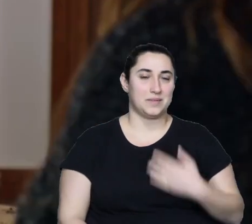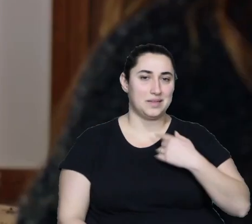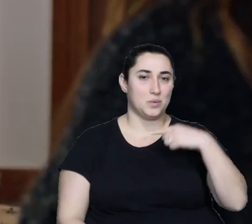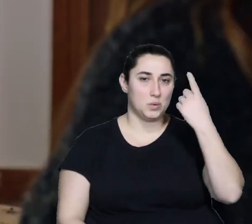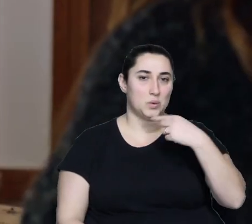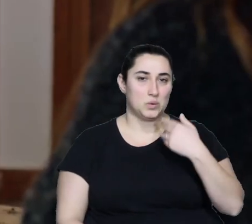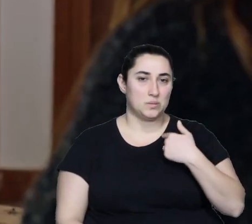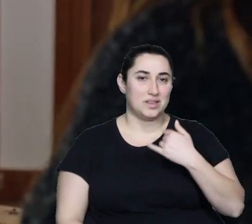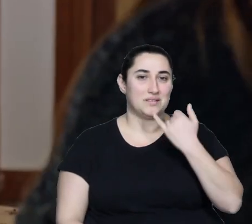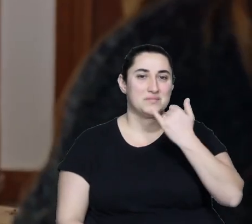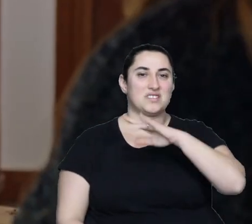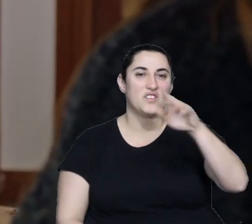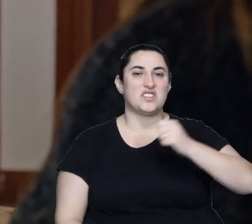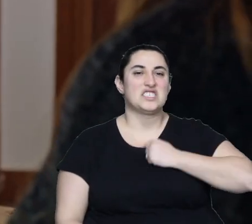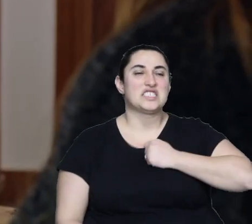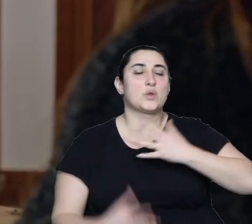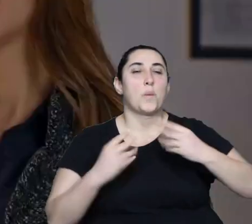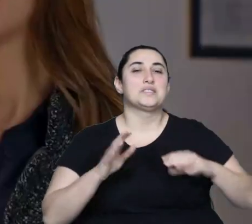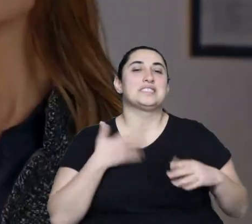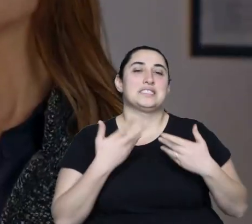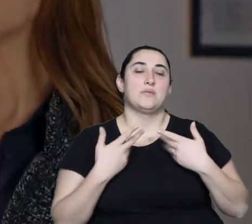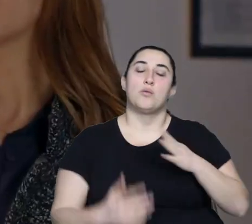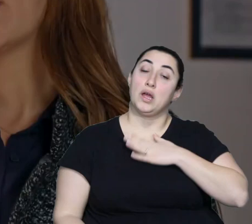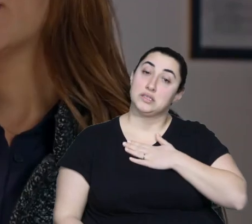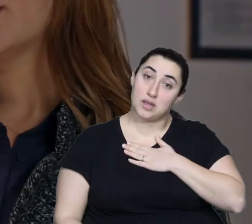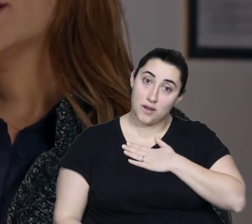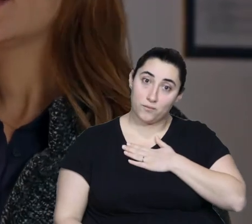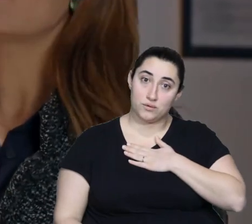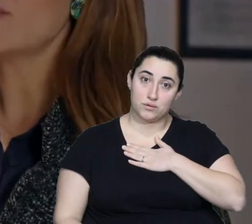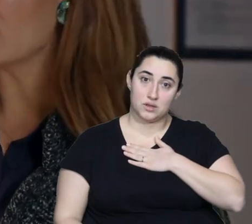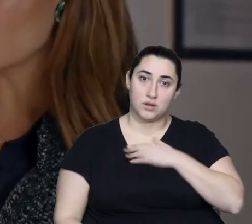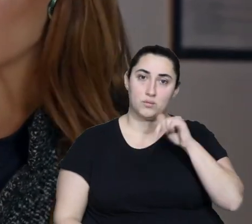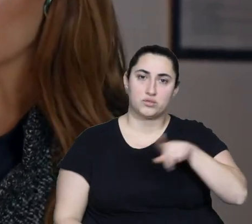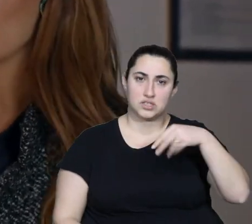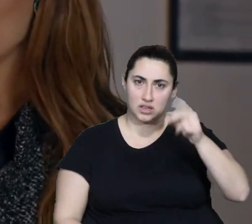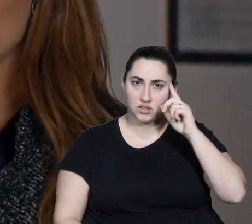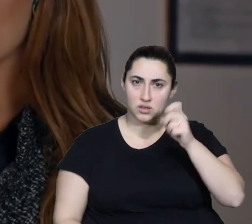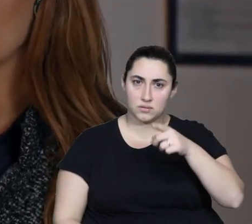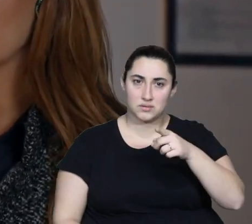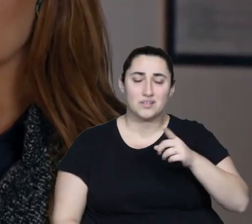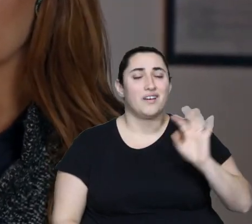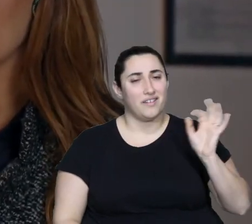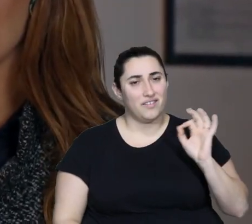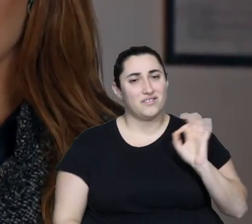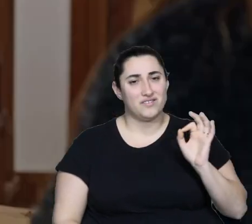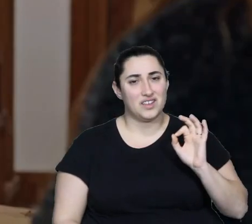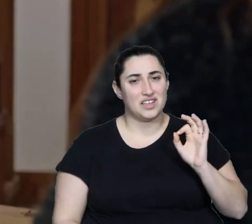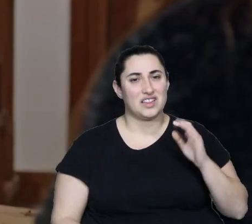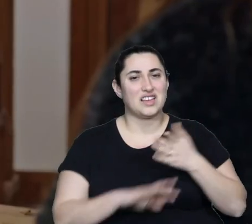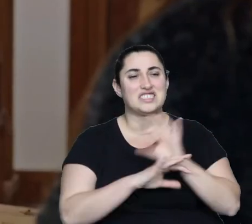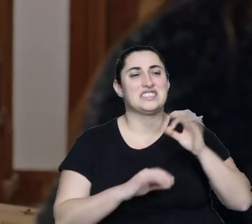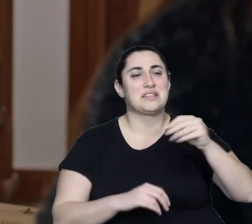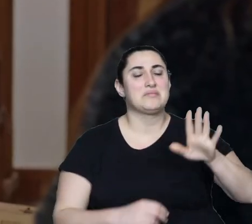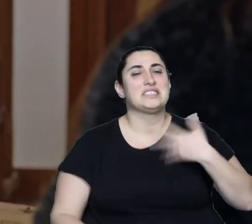yüzümden misafirlerim sıkıntı çeksin istemem. Estağfurullah. Burayı satıyor musunuz? Maalesef. Aslında